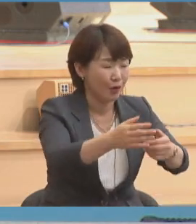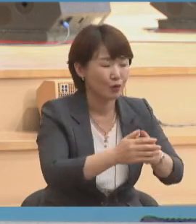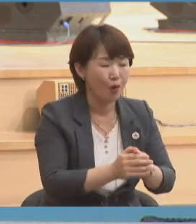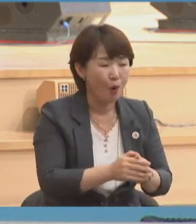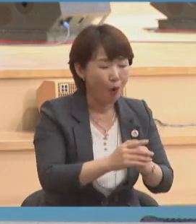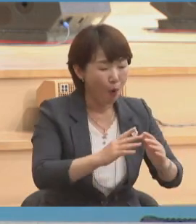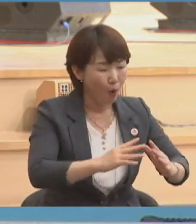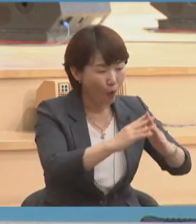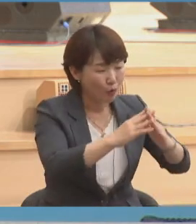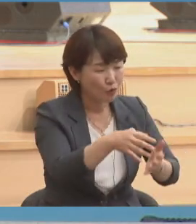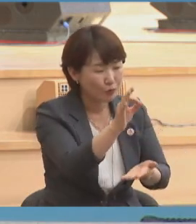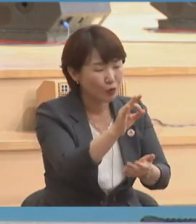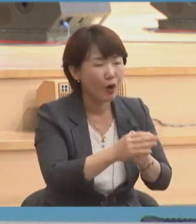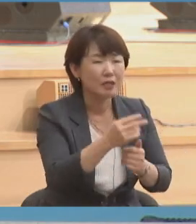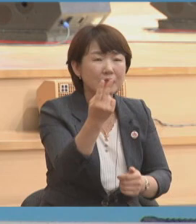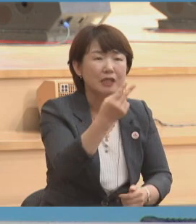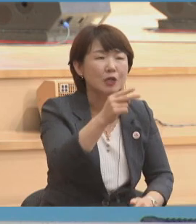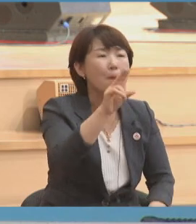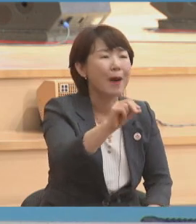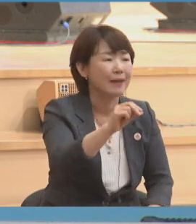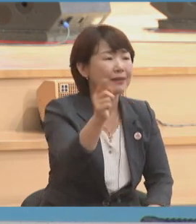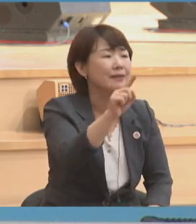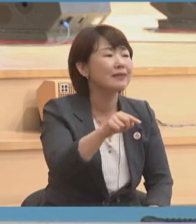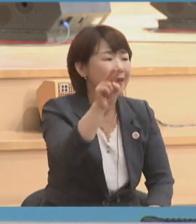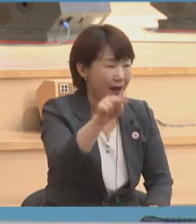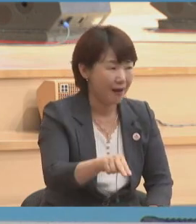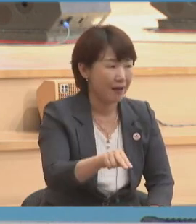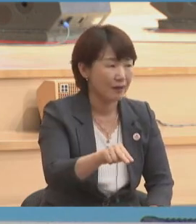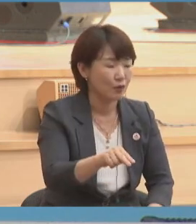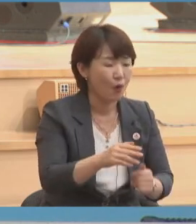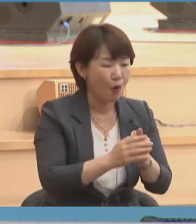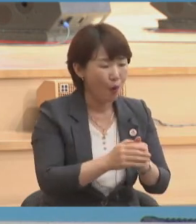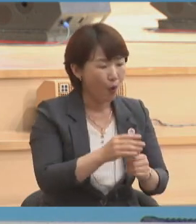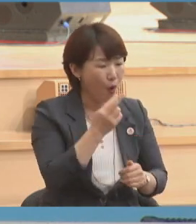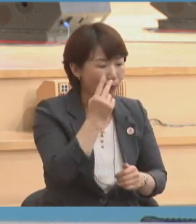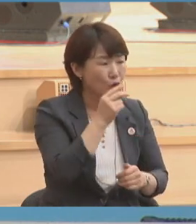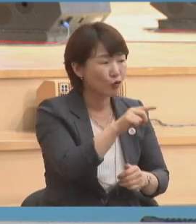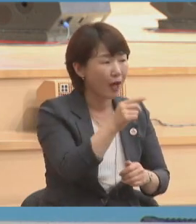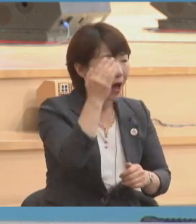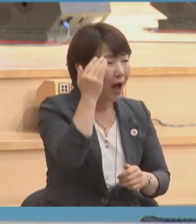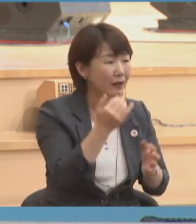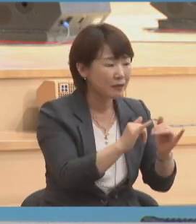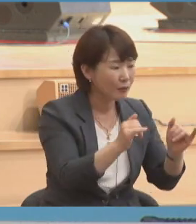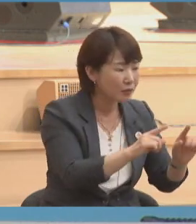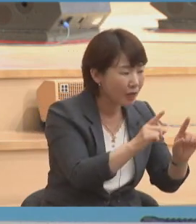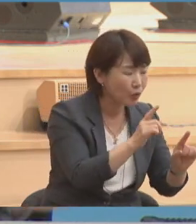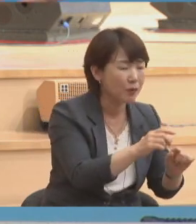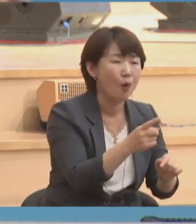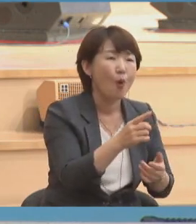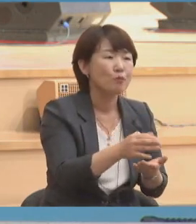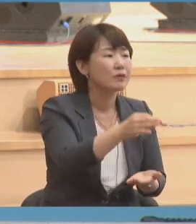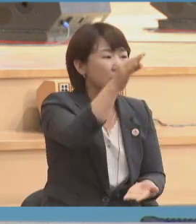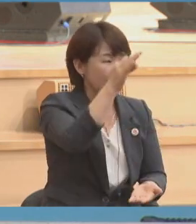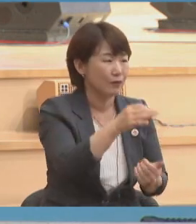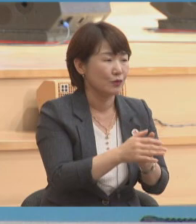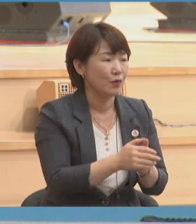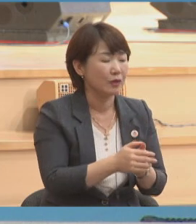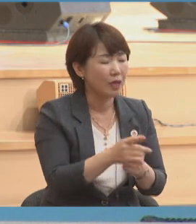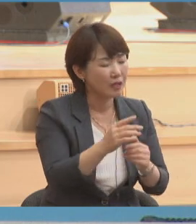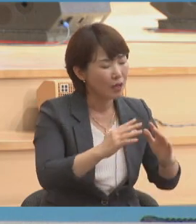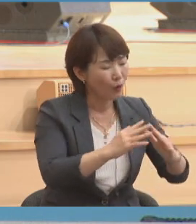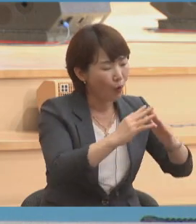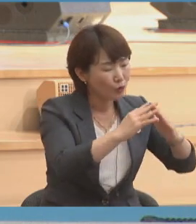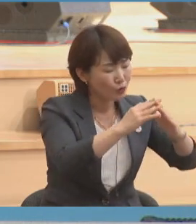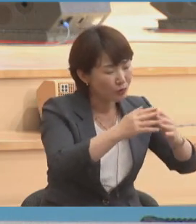건축비만 해도 2천만 달러의 대역사를, 이민교회 지원이 이건 진짜 기적과도 같은 대역사예요. 근데 그 건축 과정